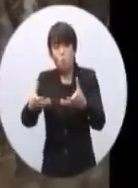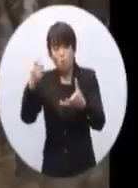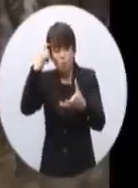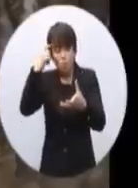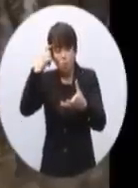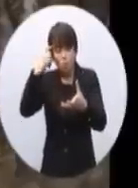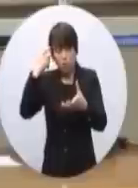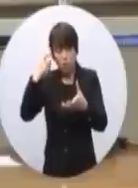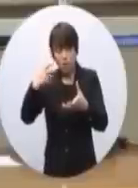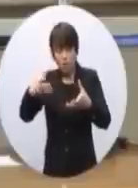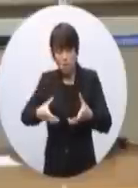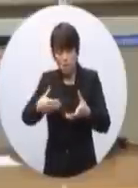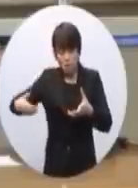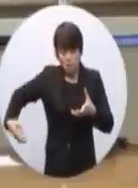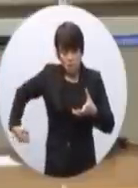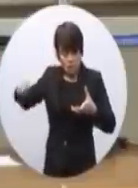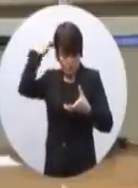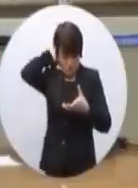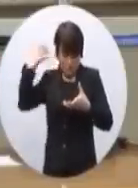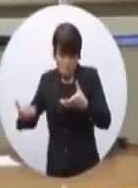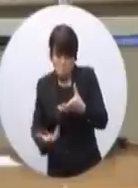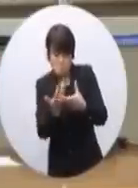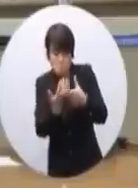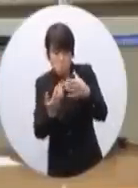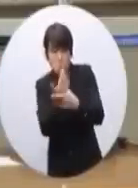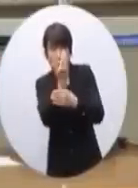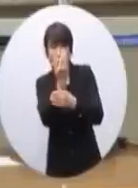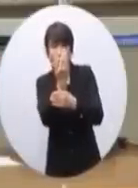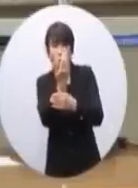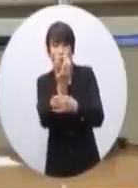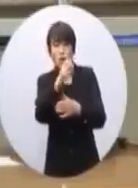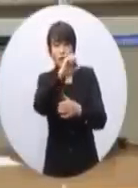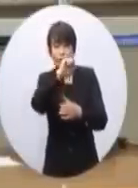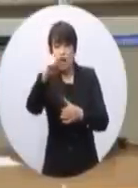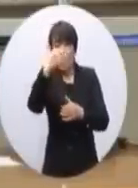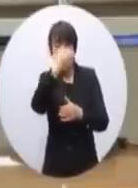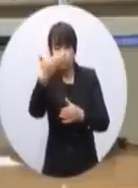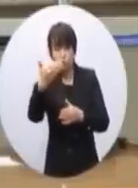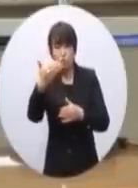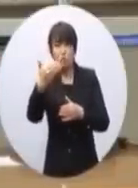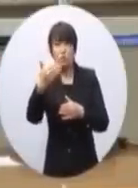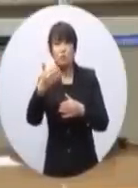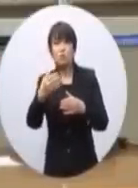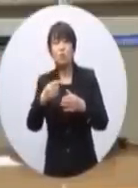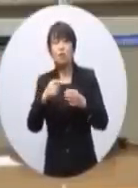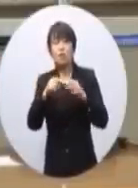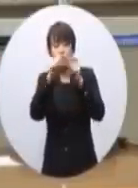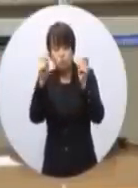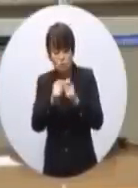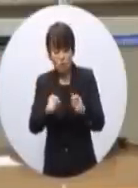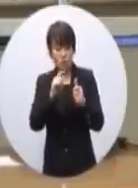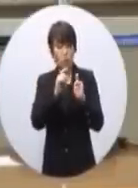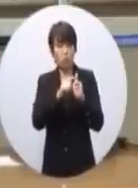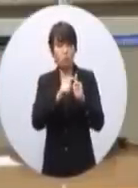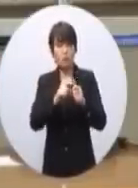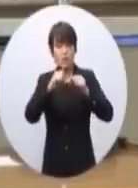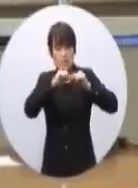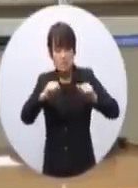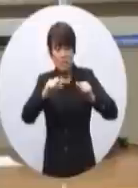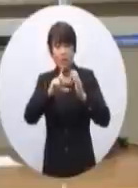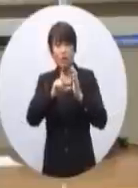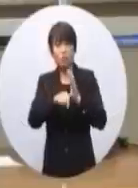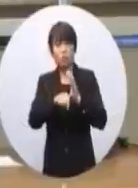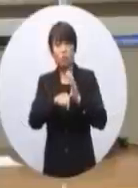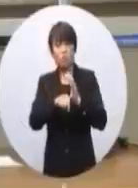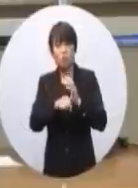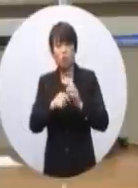手を入れたらね、背中にザクザクザクッと手が入ってたっていうことは、生きながらもう腐